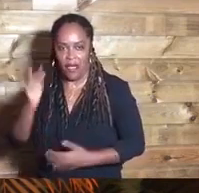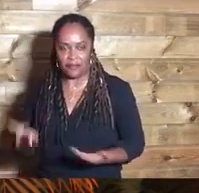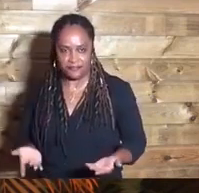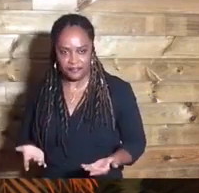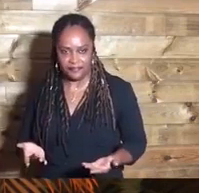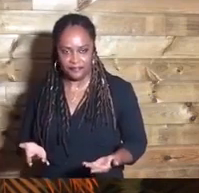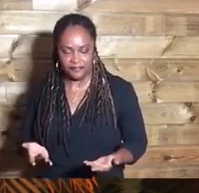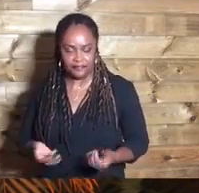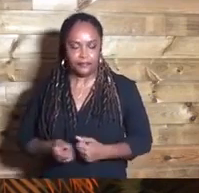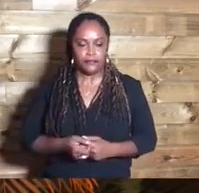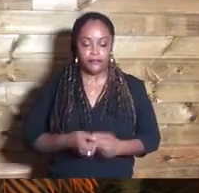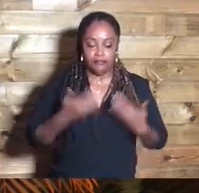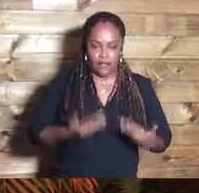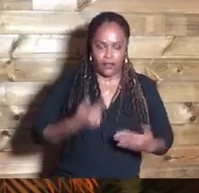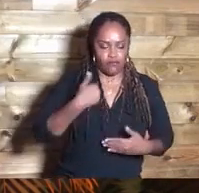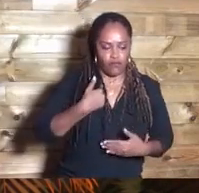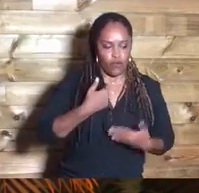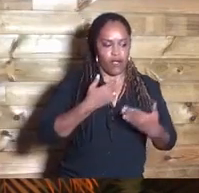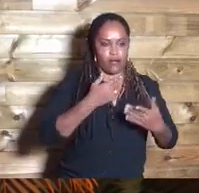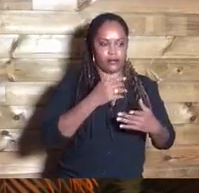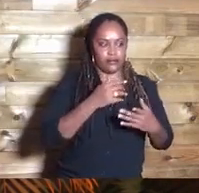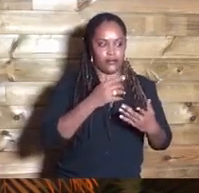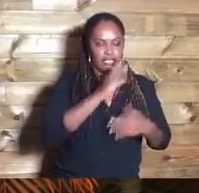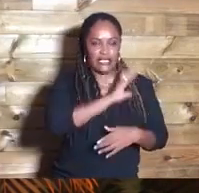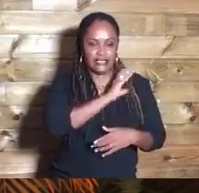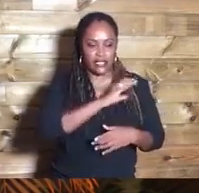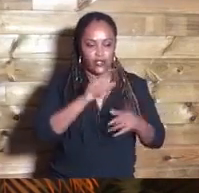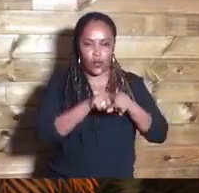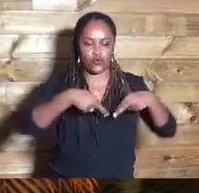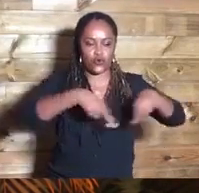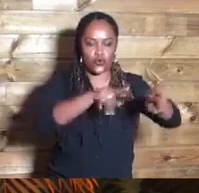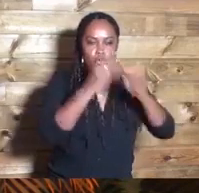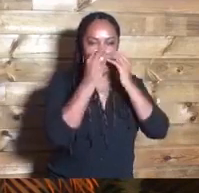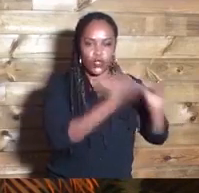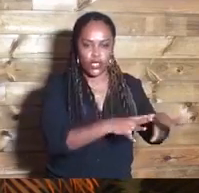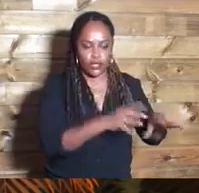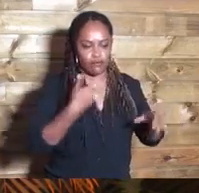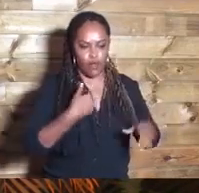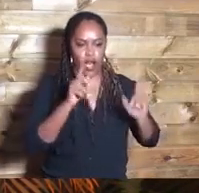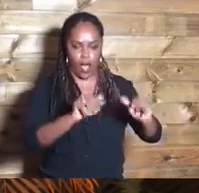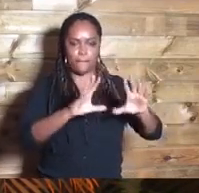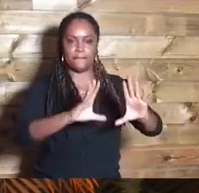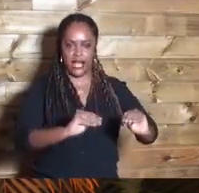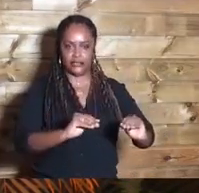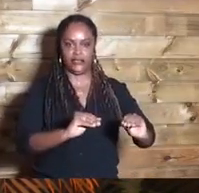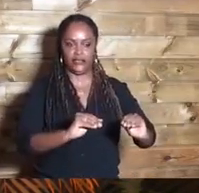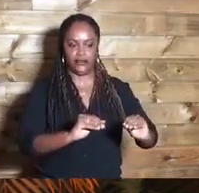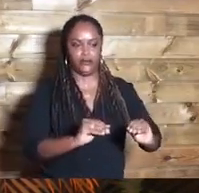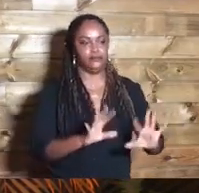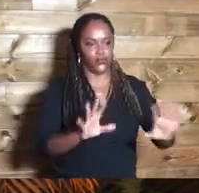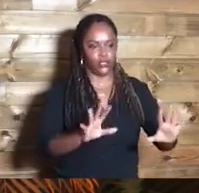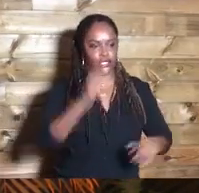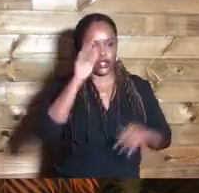projets ayant du sens. En faisant le pari de m'installer dans une rue quasi abandonnée de Pointe-à-Pitre, j'ai voulu me prouver qu'avec un simple rêve, on peut